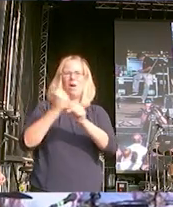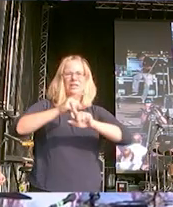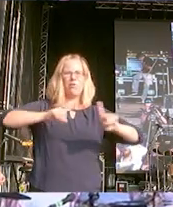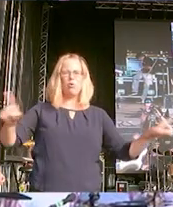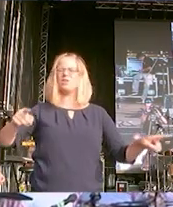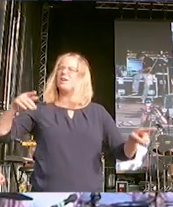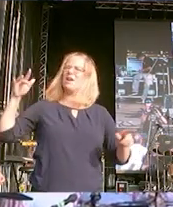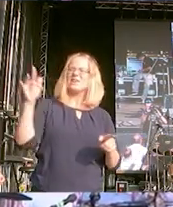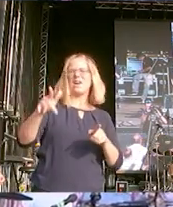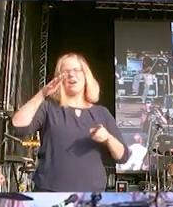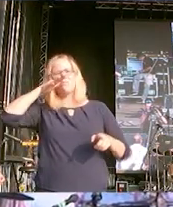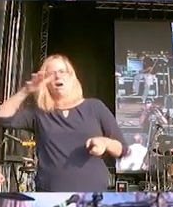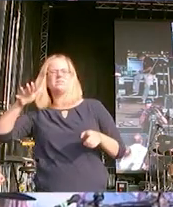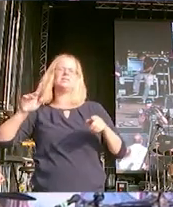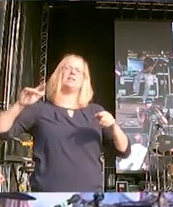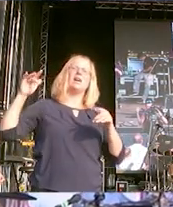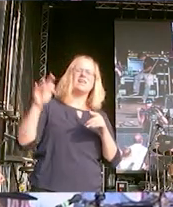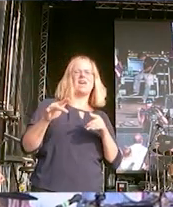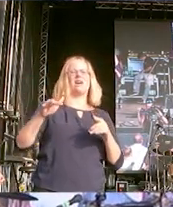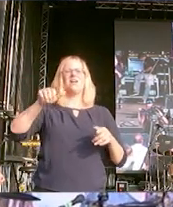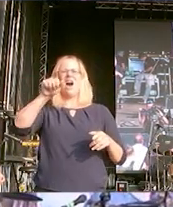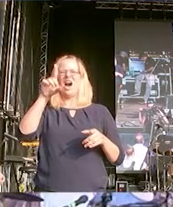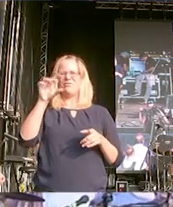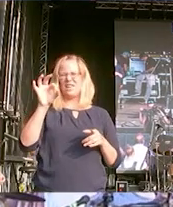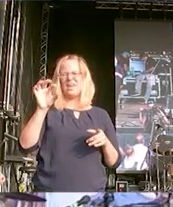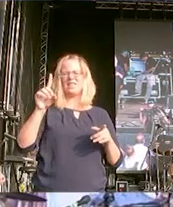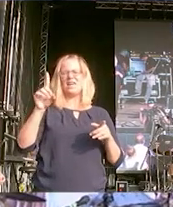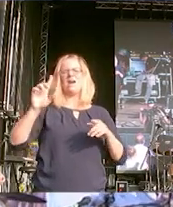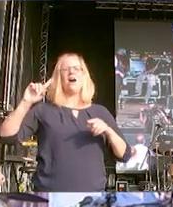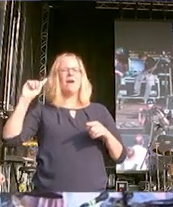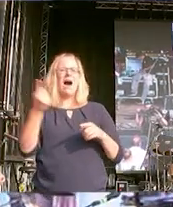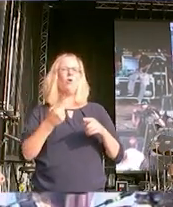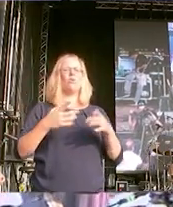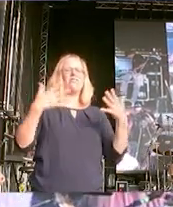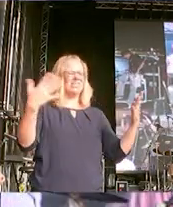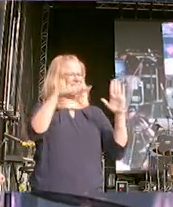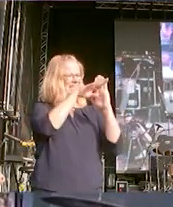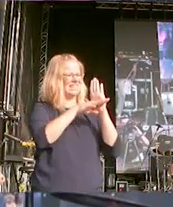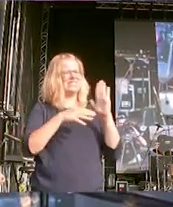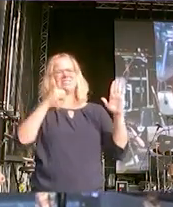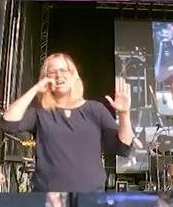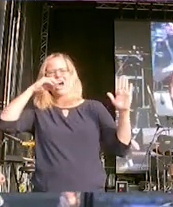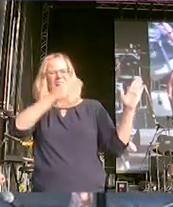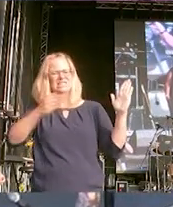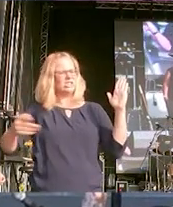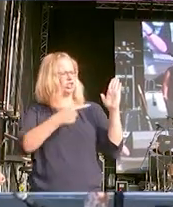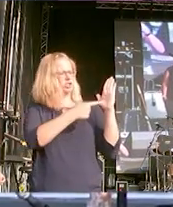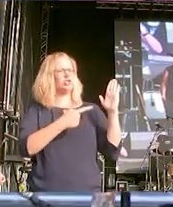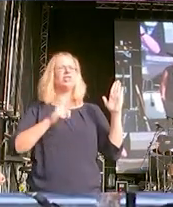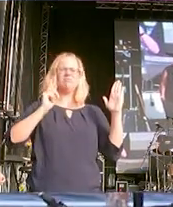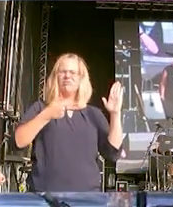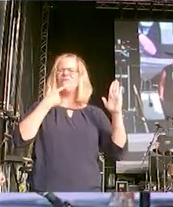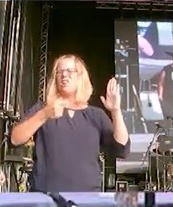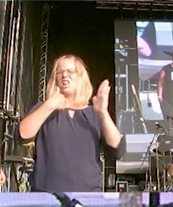AfD, aber auch gegen die rassistischen Gesetze zusammen dagegen kämpfen werden, uns verteidigen, aber